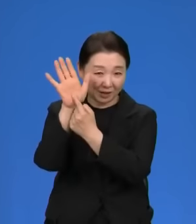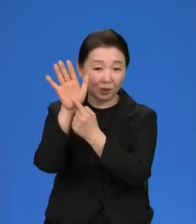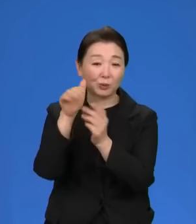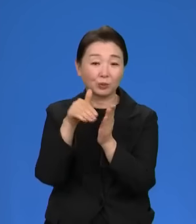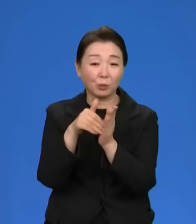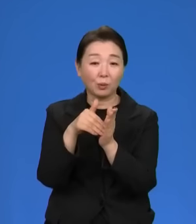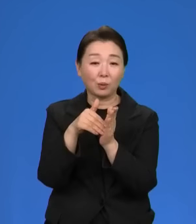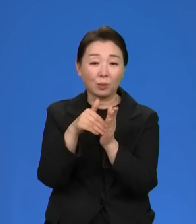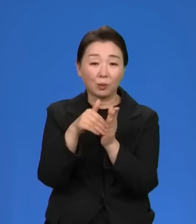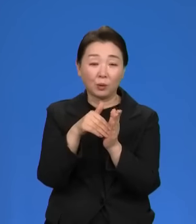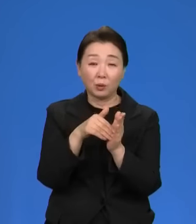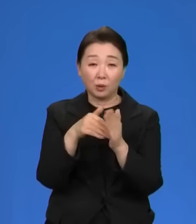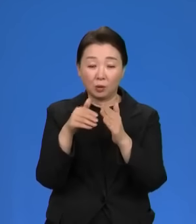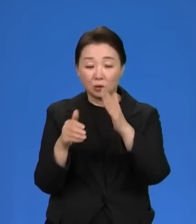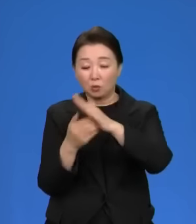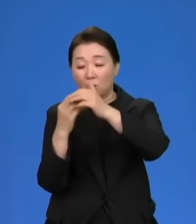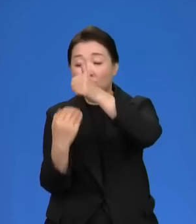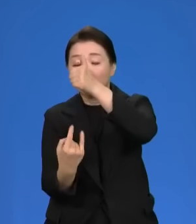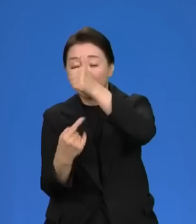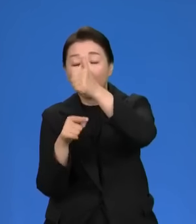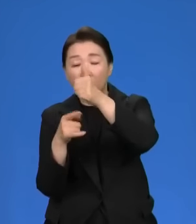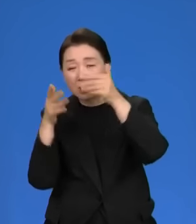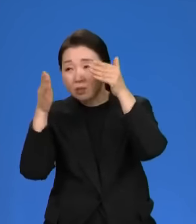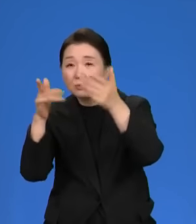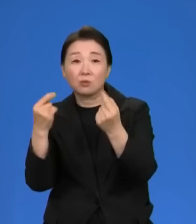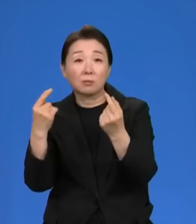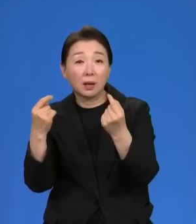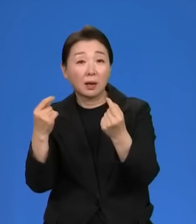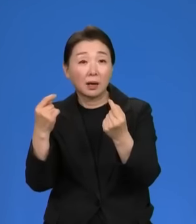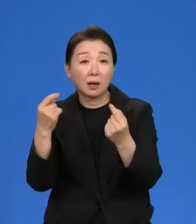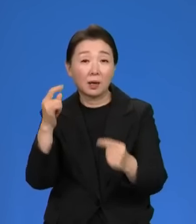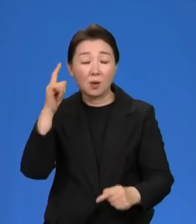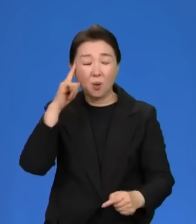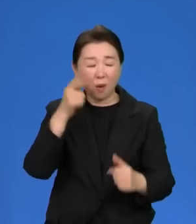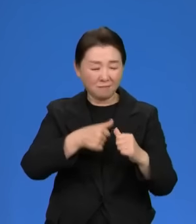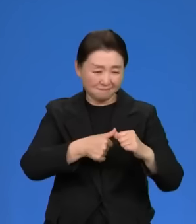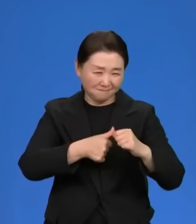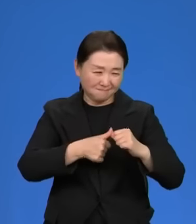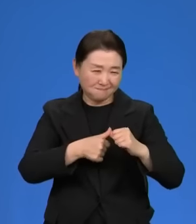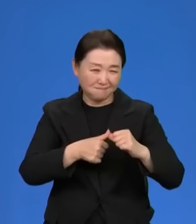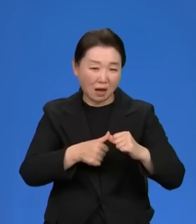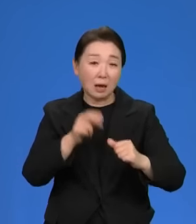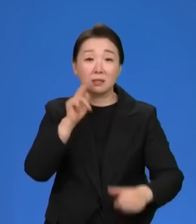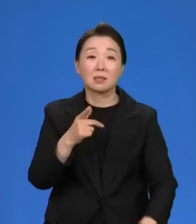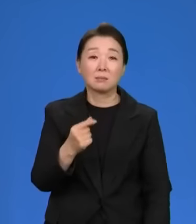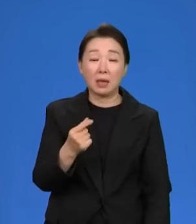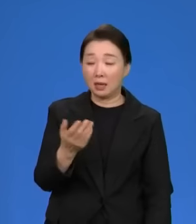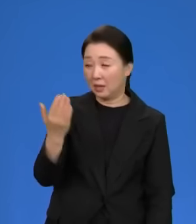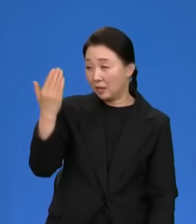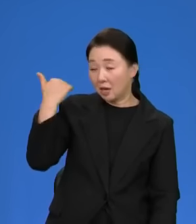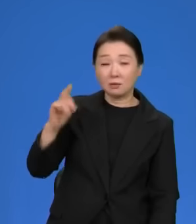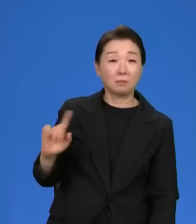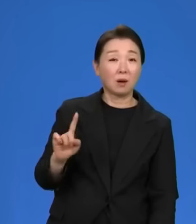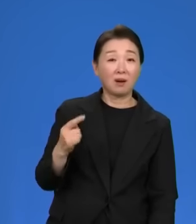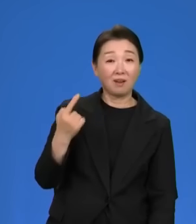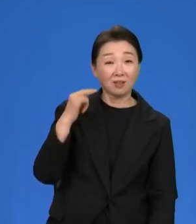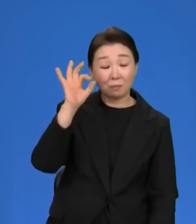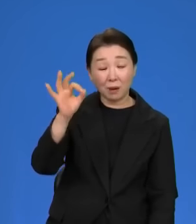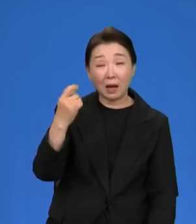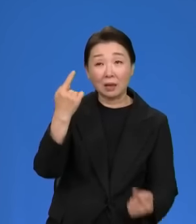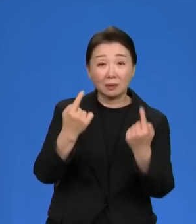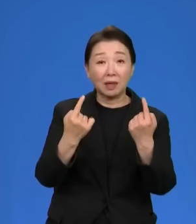자, 어쨌든 이런 최고위라는 자리가 주목받는 자리다 보니까 그동안 기싸움은 상당히 흔했고요. 과거에는 솔직히 어제 봤던 장면보다